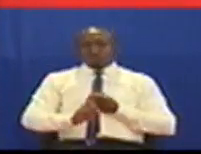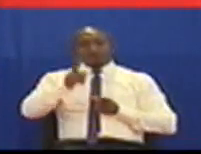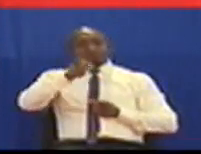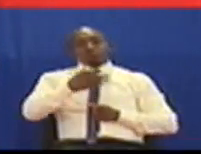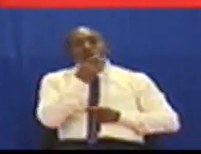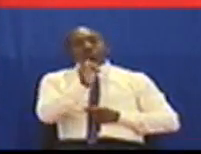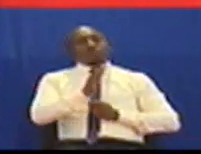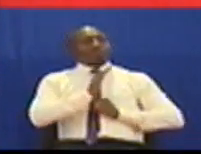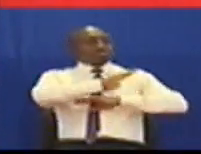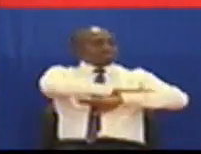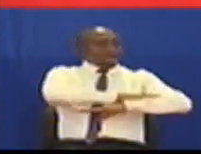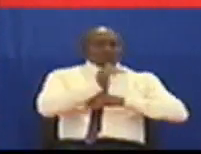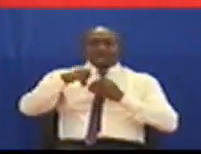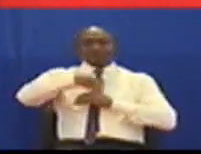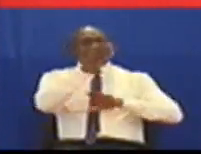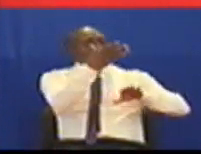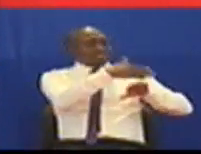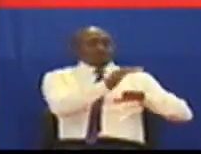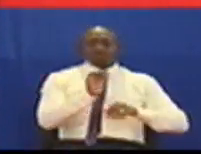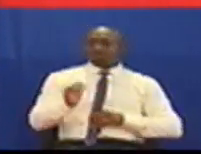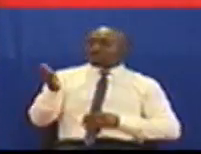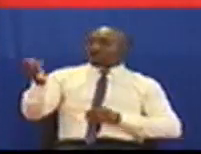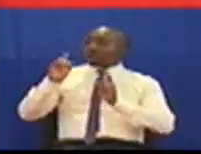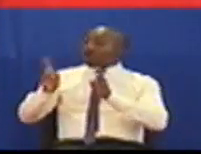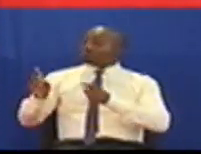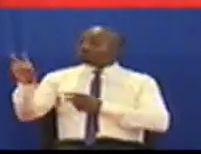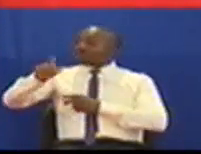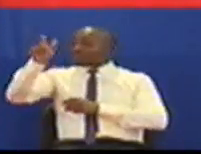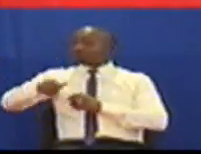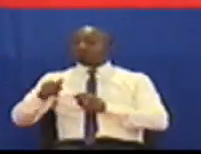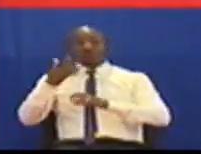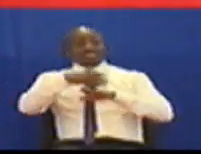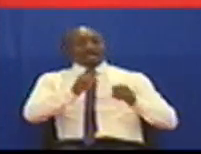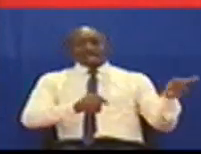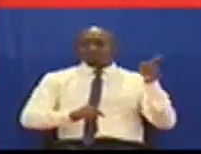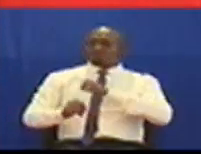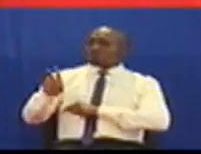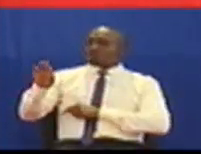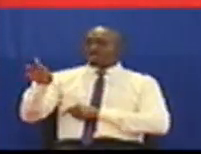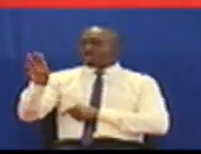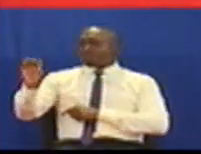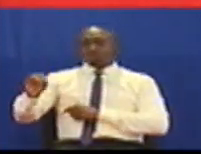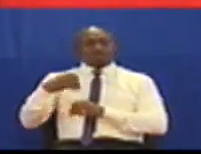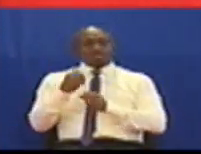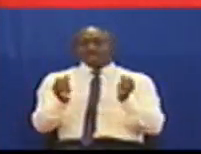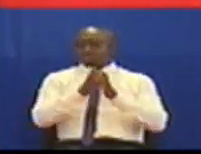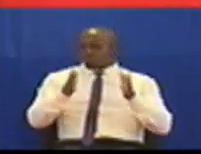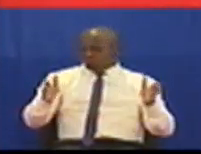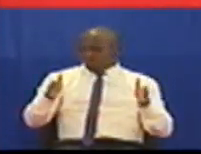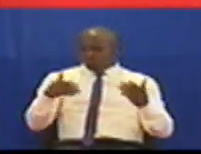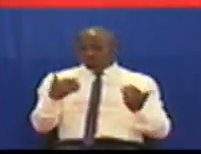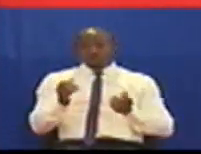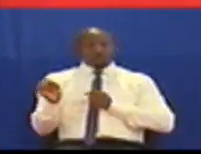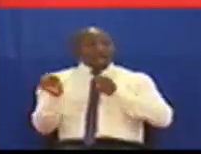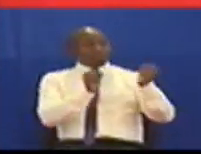amekwenda Tanga. Unamwambia wewe mwalimu tafuta mtu wa Tanga naye kuja Urambo ambao ni kazi kubwa sana. Kwa hiyo kuna uhamisho mwingine kwa